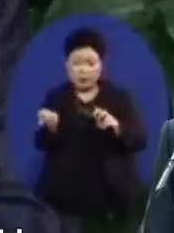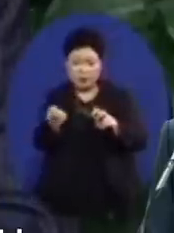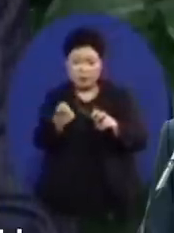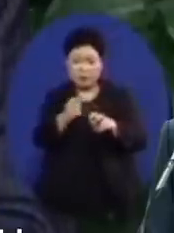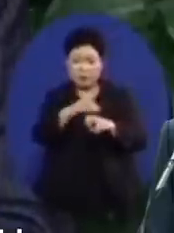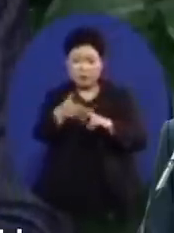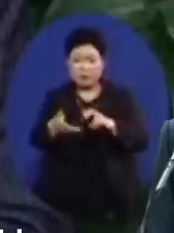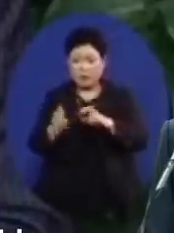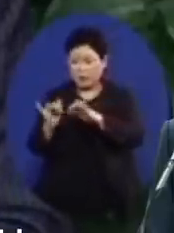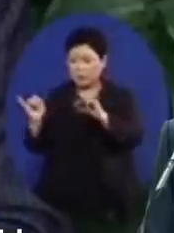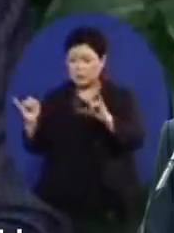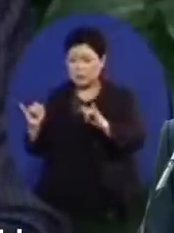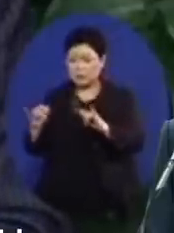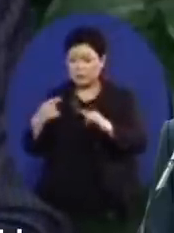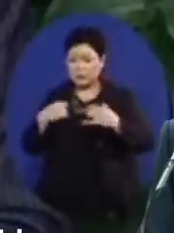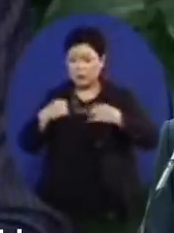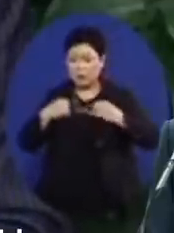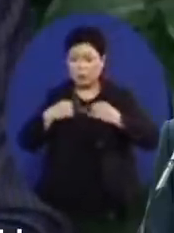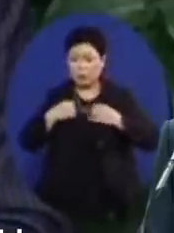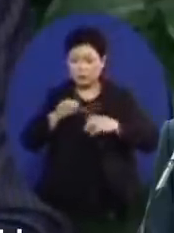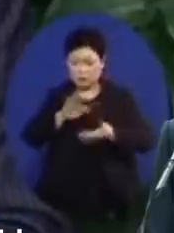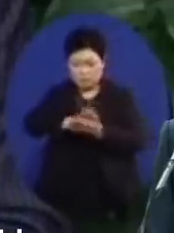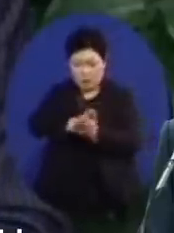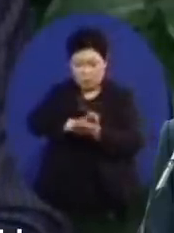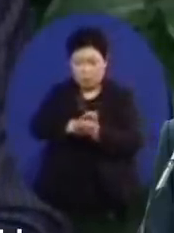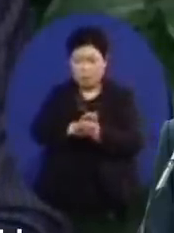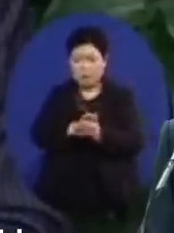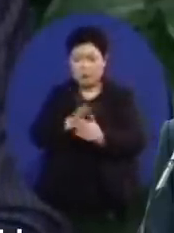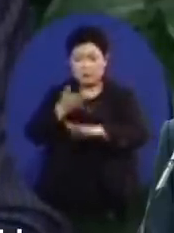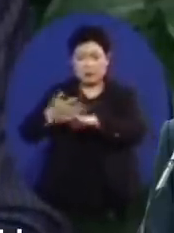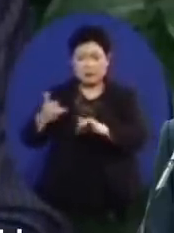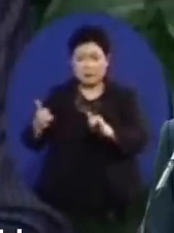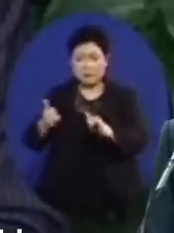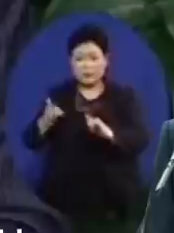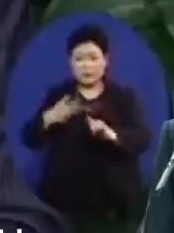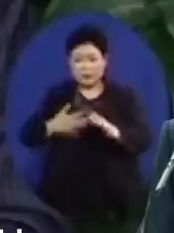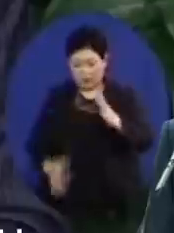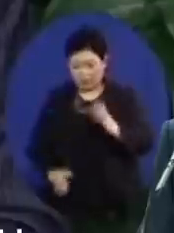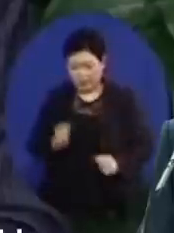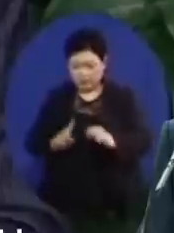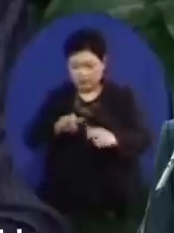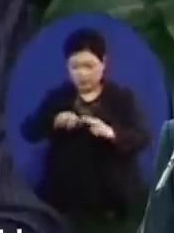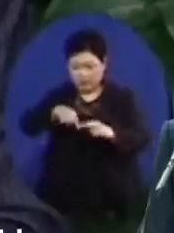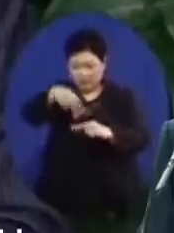한 사람은 내 파자마를 발에 걸고 나가고 다른 사람은 내 바지를 걸고 나가고